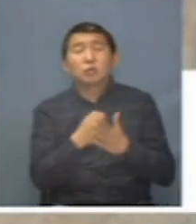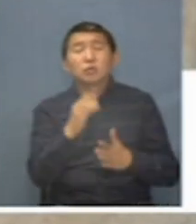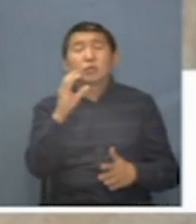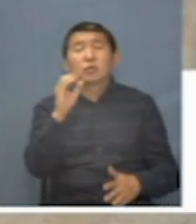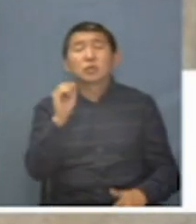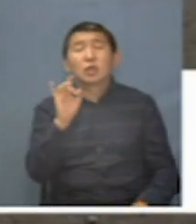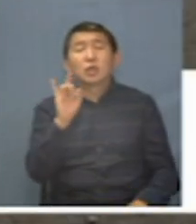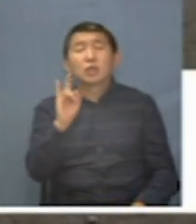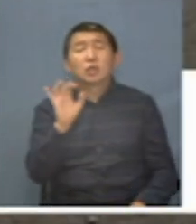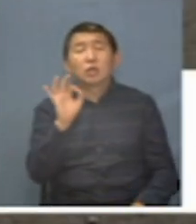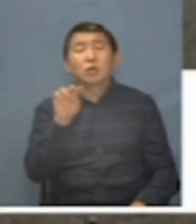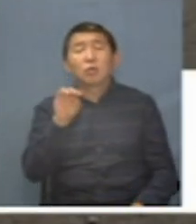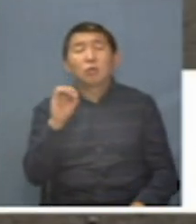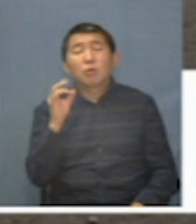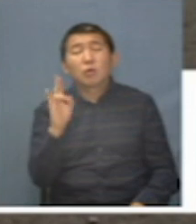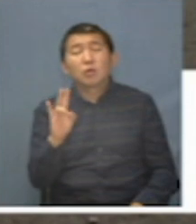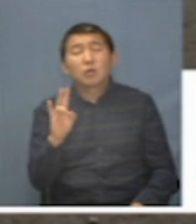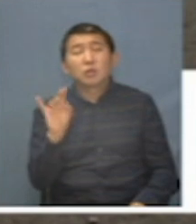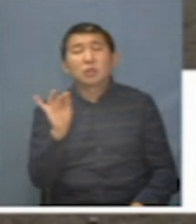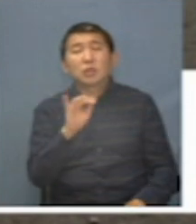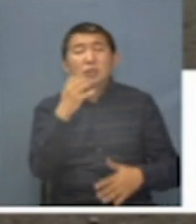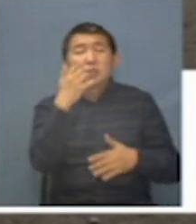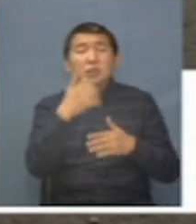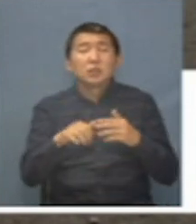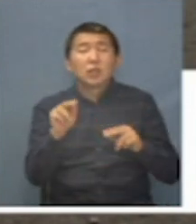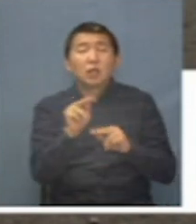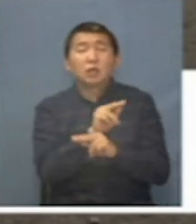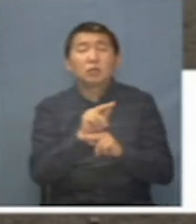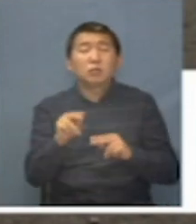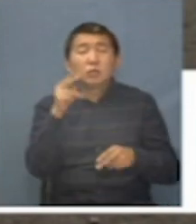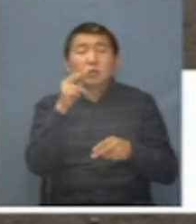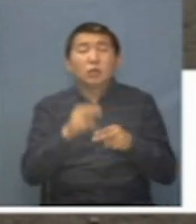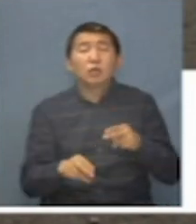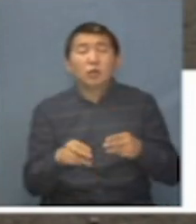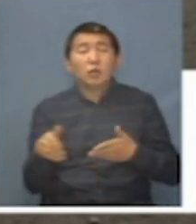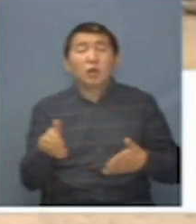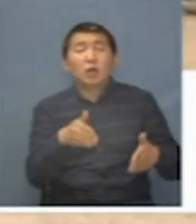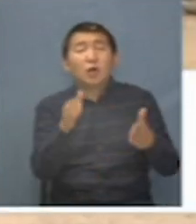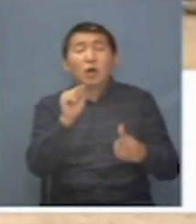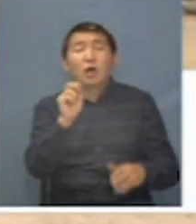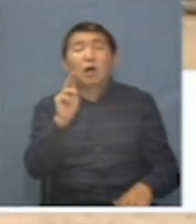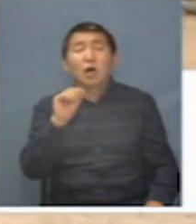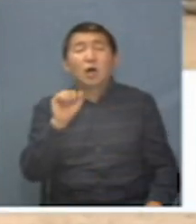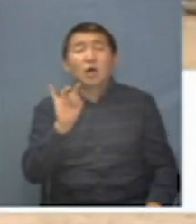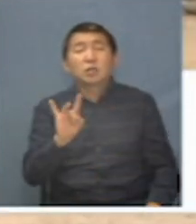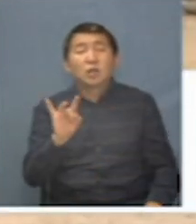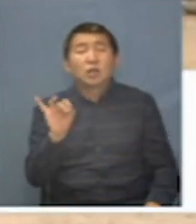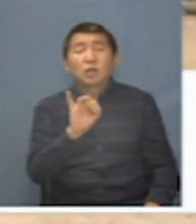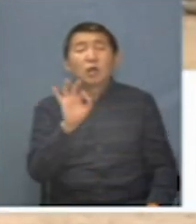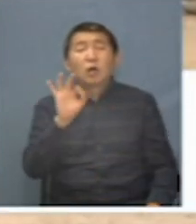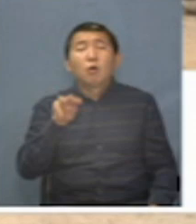Сары-Уэлинг. Кроме того, завершены средние ремонтные работы на участке между селом Ахжар и трассой